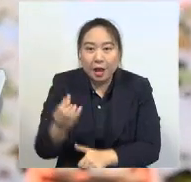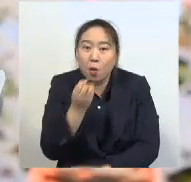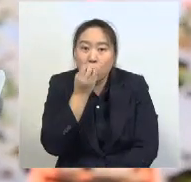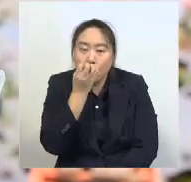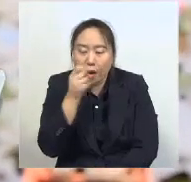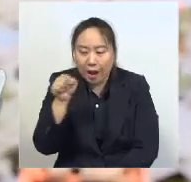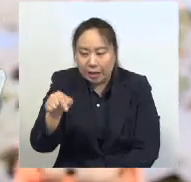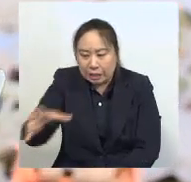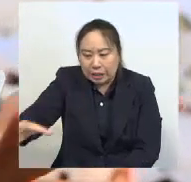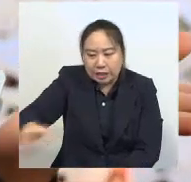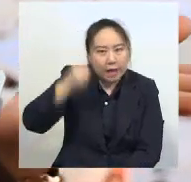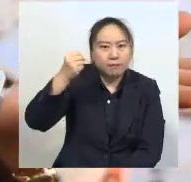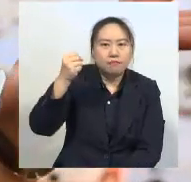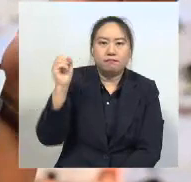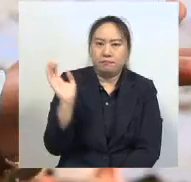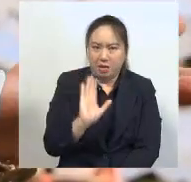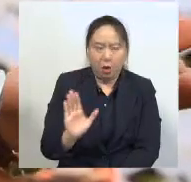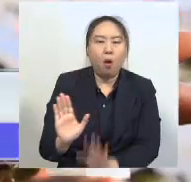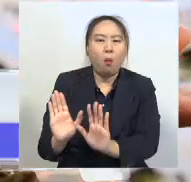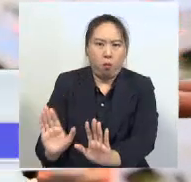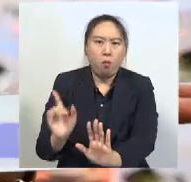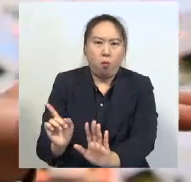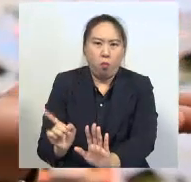ย่างเงี้ยค่ะเพราะว่าอยากจะคงสภาพอย่างเงี้ยไว้